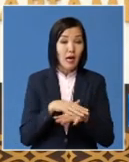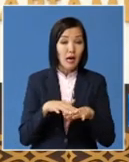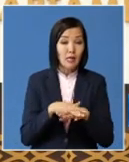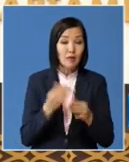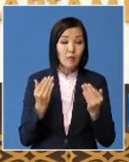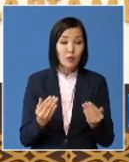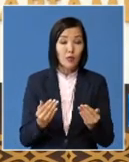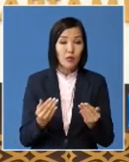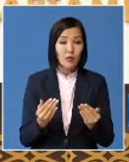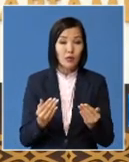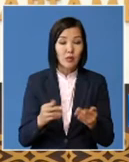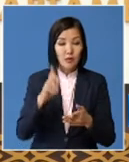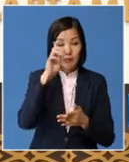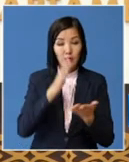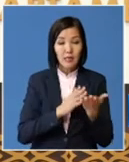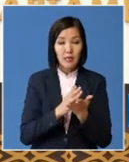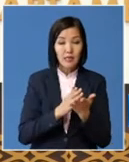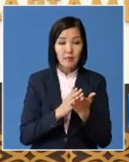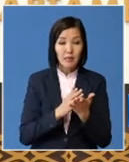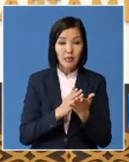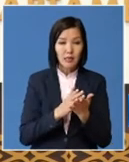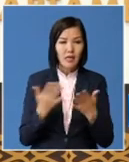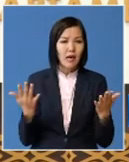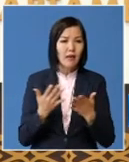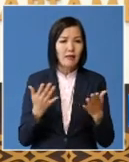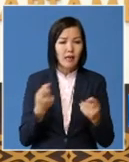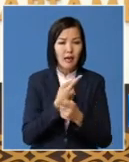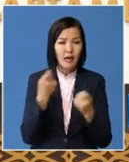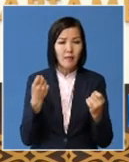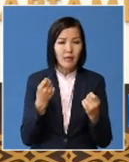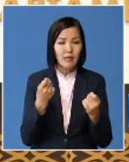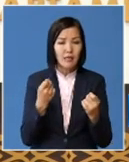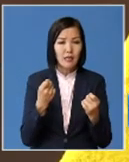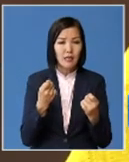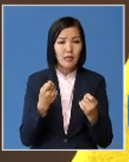бүгін мемлекеттік қызметтен қандай ақпаратты